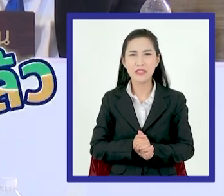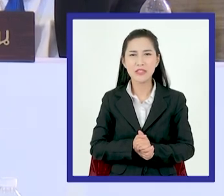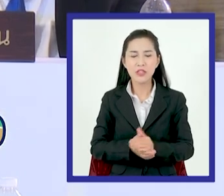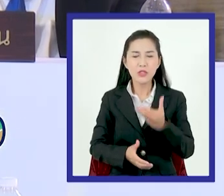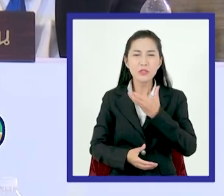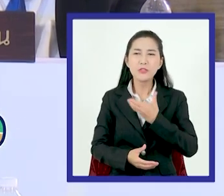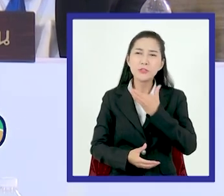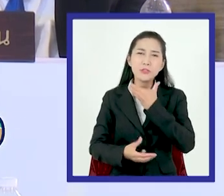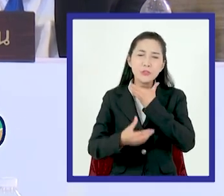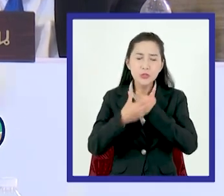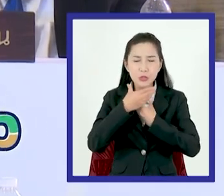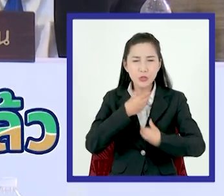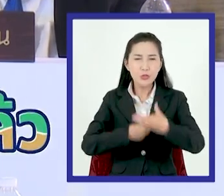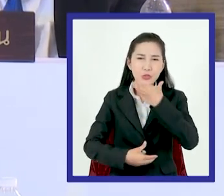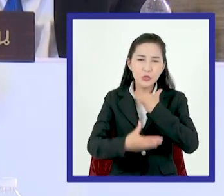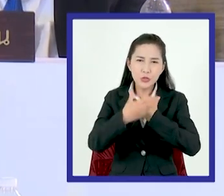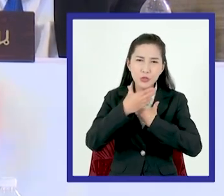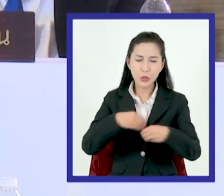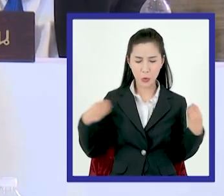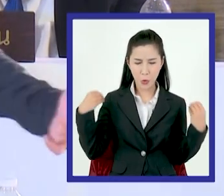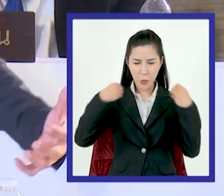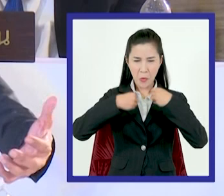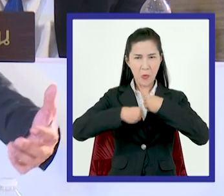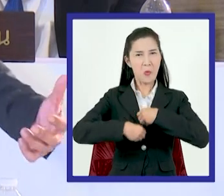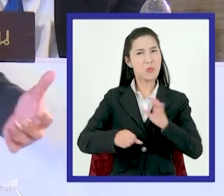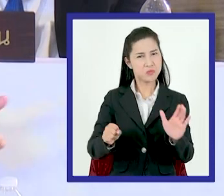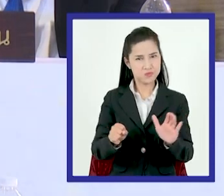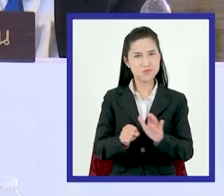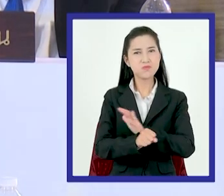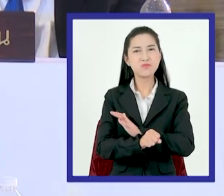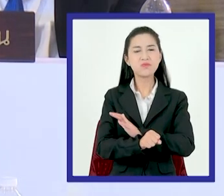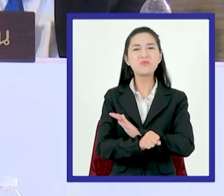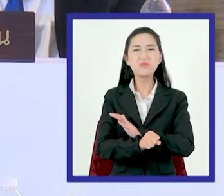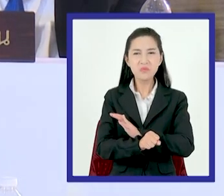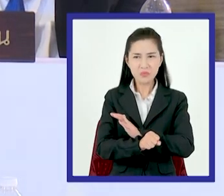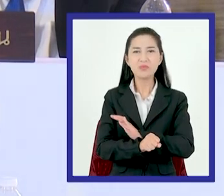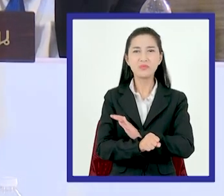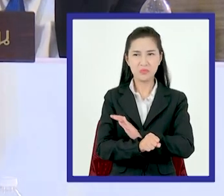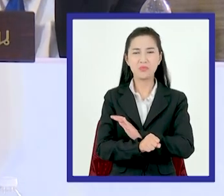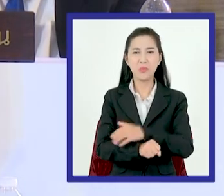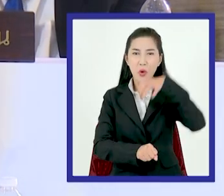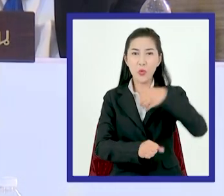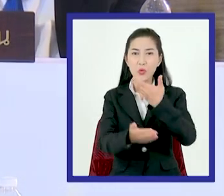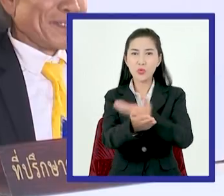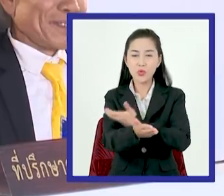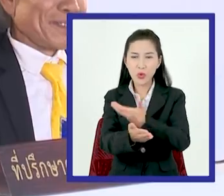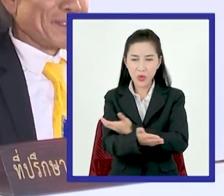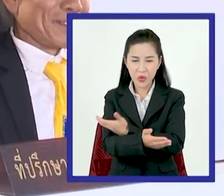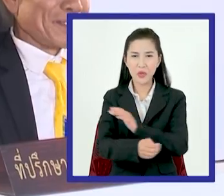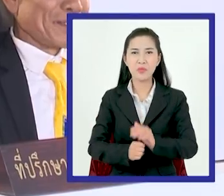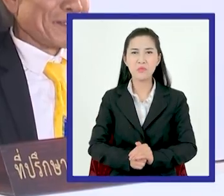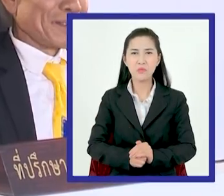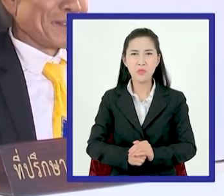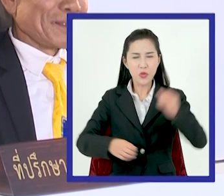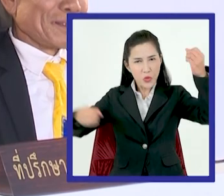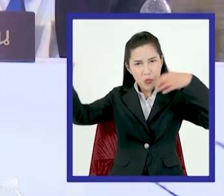ระมหามุนีอะไรก็แล้วแต่แต่งองค์ทรงเครื่องให้เต็มที่เต็มยศแล้วเข้าสู่กองสลากนะครับจากนั้นนี่นะฮะเราต้องมีแสง